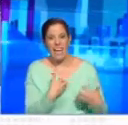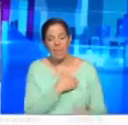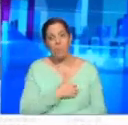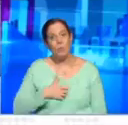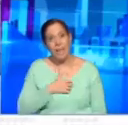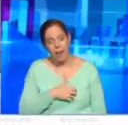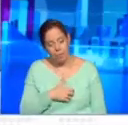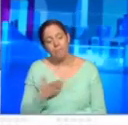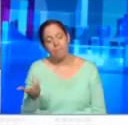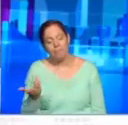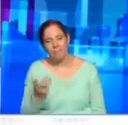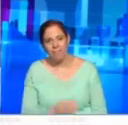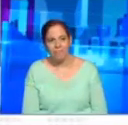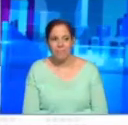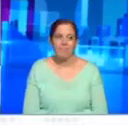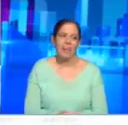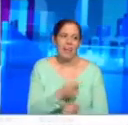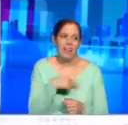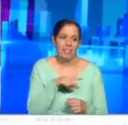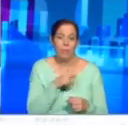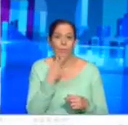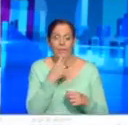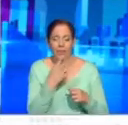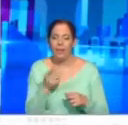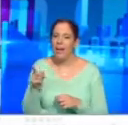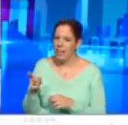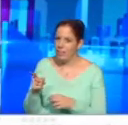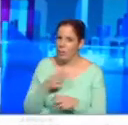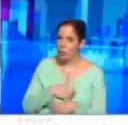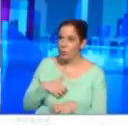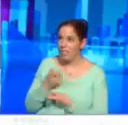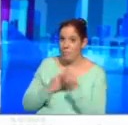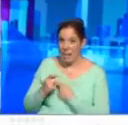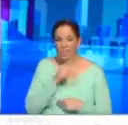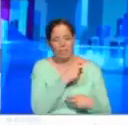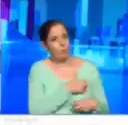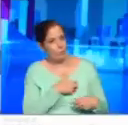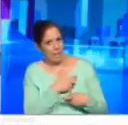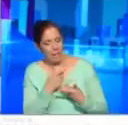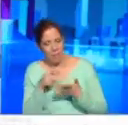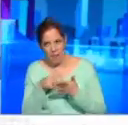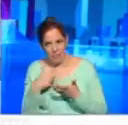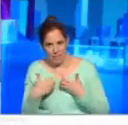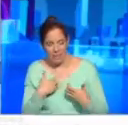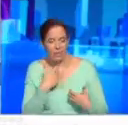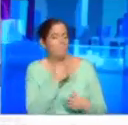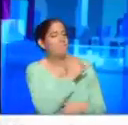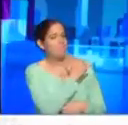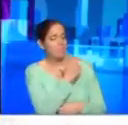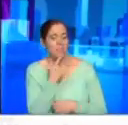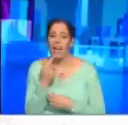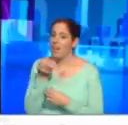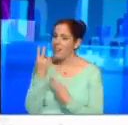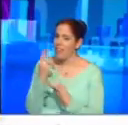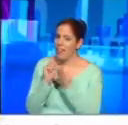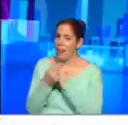לפעמים, אתם יותר... נראה לי שאנחנו מתוסכלים בצד הכלכלי, ואתם מתוסכלים לצד שפחות דומה. בדיוק. יש בזה משהו. נתחלף אחר כך. כן,